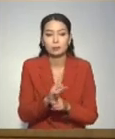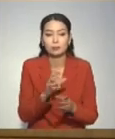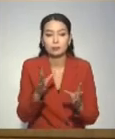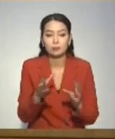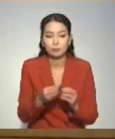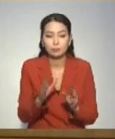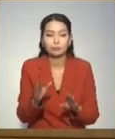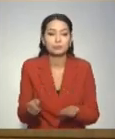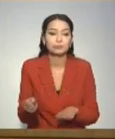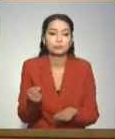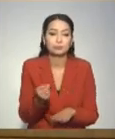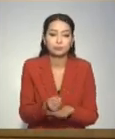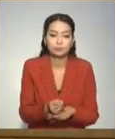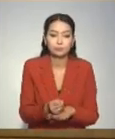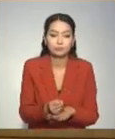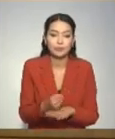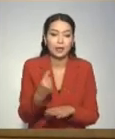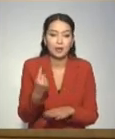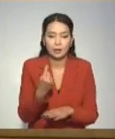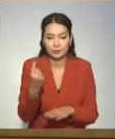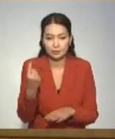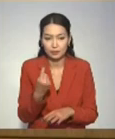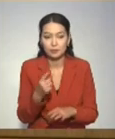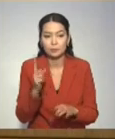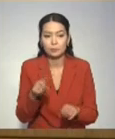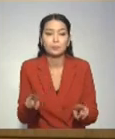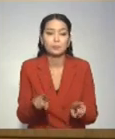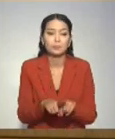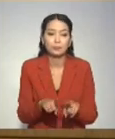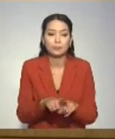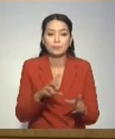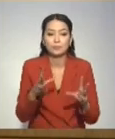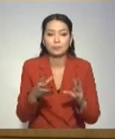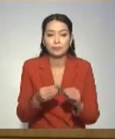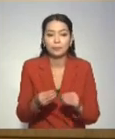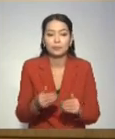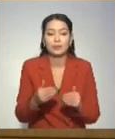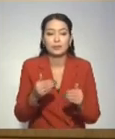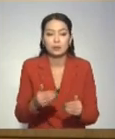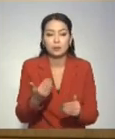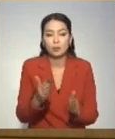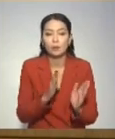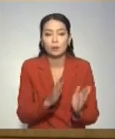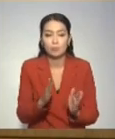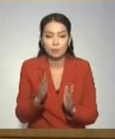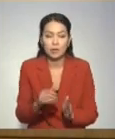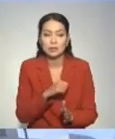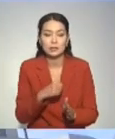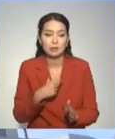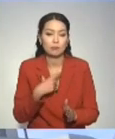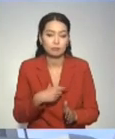быть выдвинут и один кандидат. Также второй способ выдвижения – это в порядке самовыдвижения